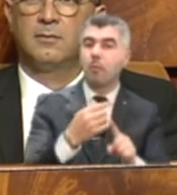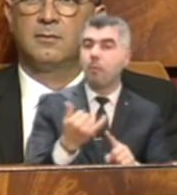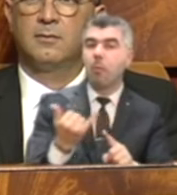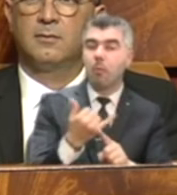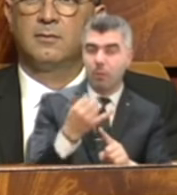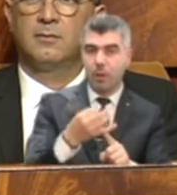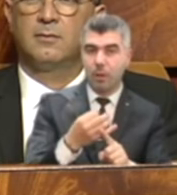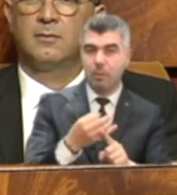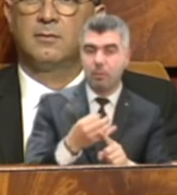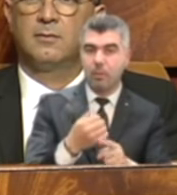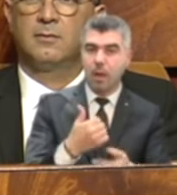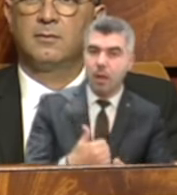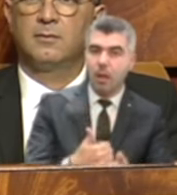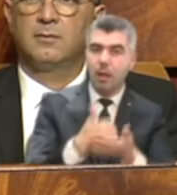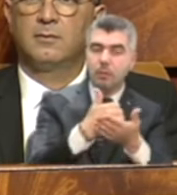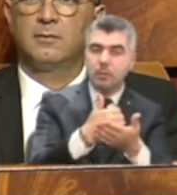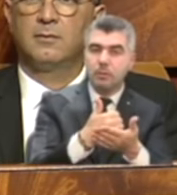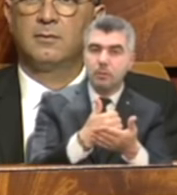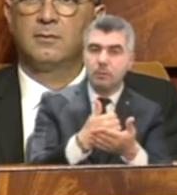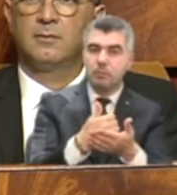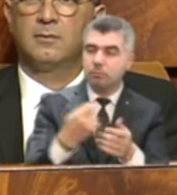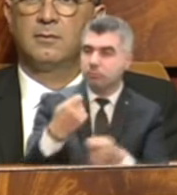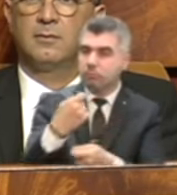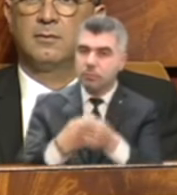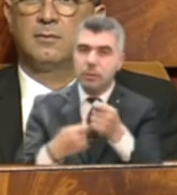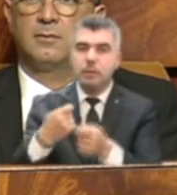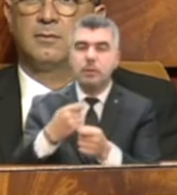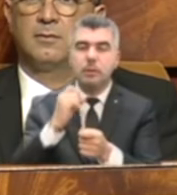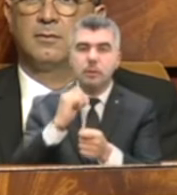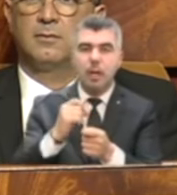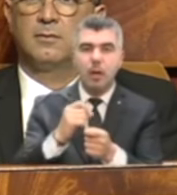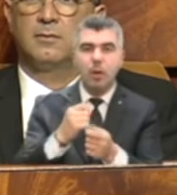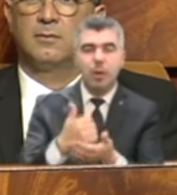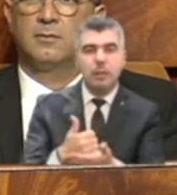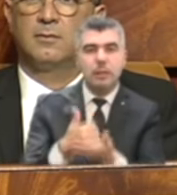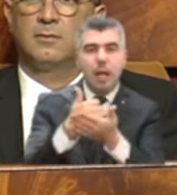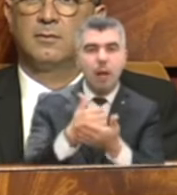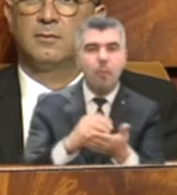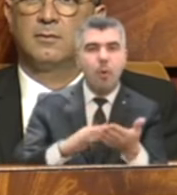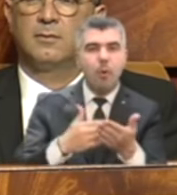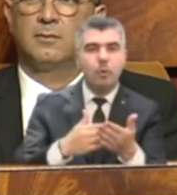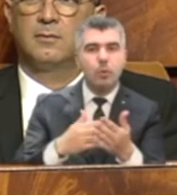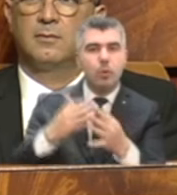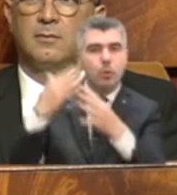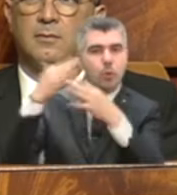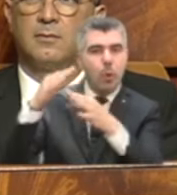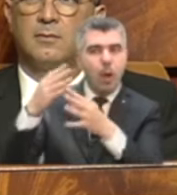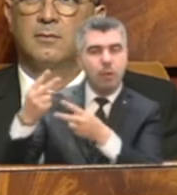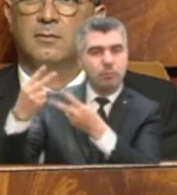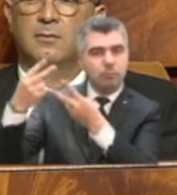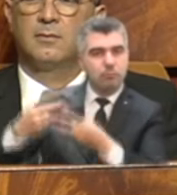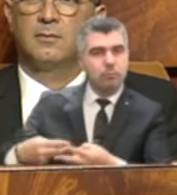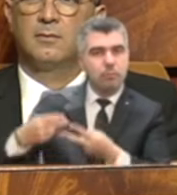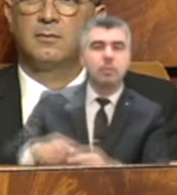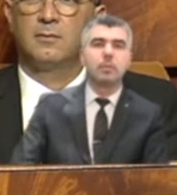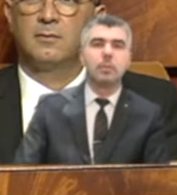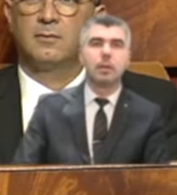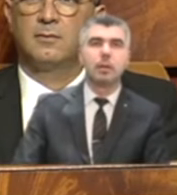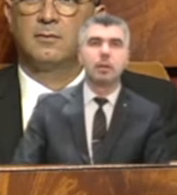أن يقدمها الاقتصاد الوطني ودعم الأهداف السياحية للمغرب، وذلك